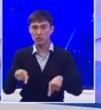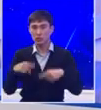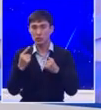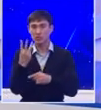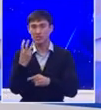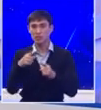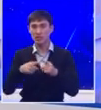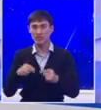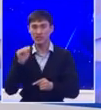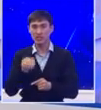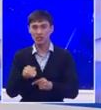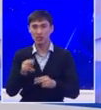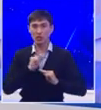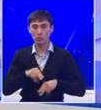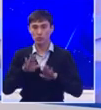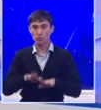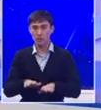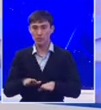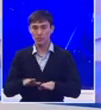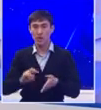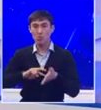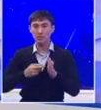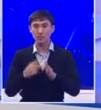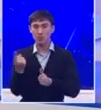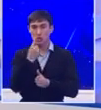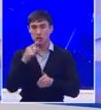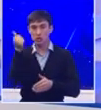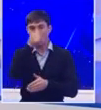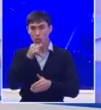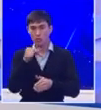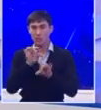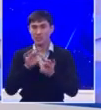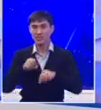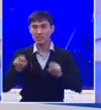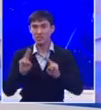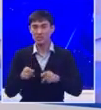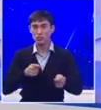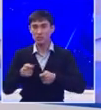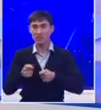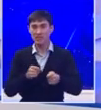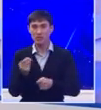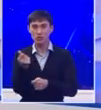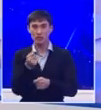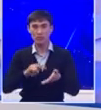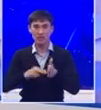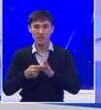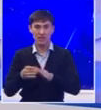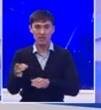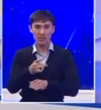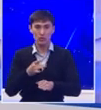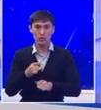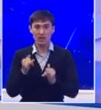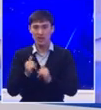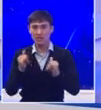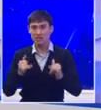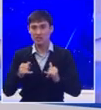создадут 3500 рабочих мест. Планами на ближайший год поделились специалисты Управления бюджетного планирования региона.